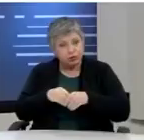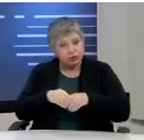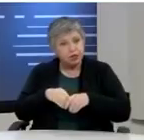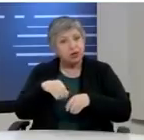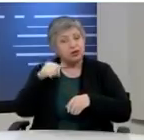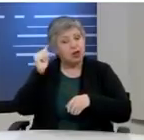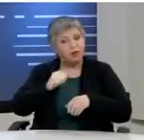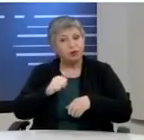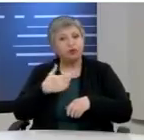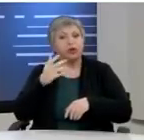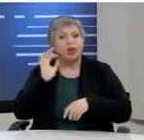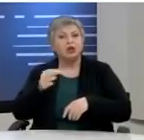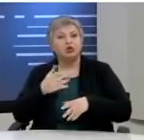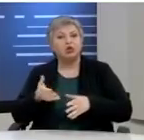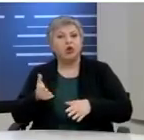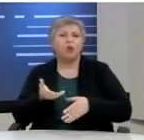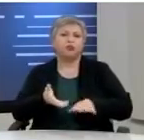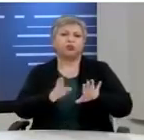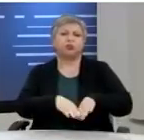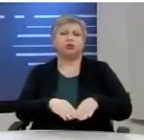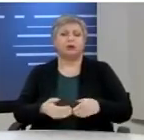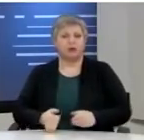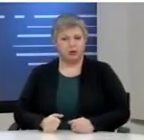Η αλήθεια επίσης είναι